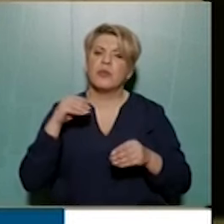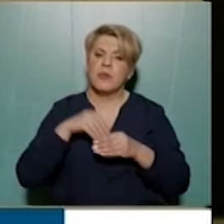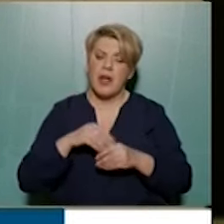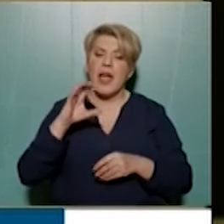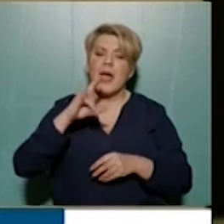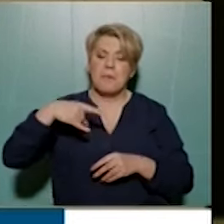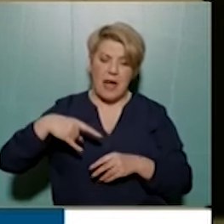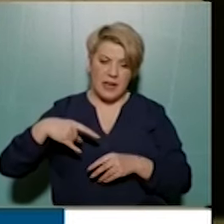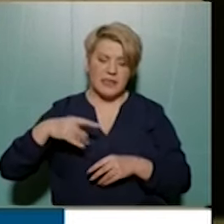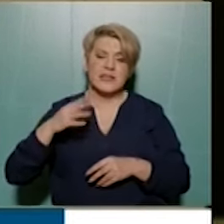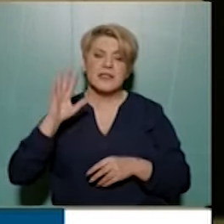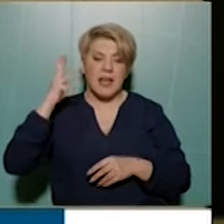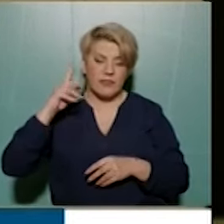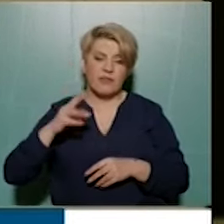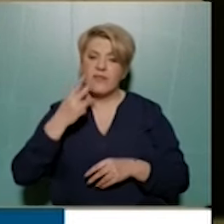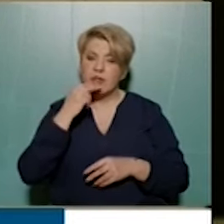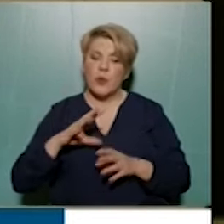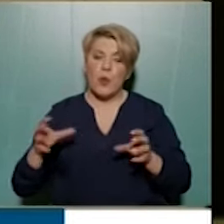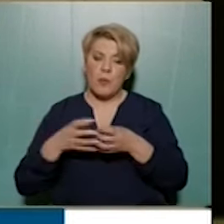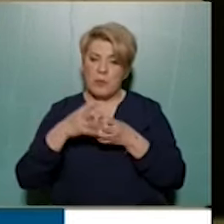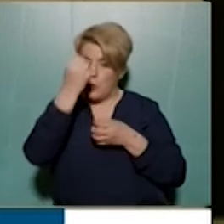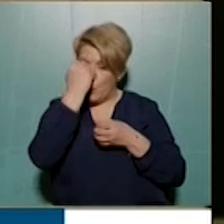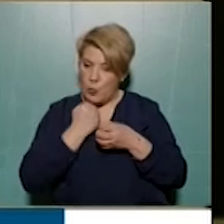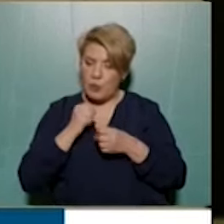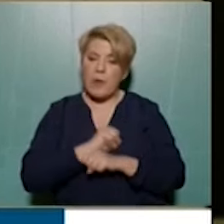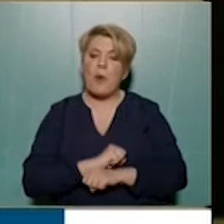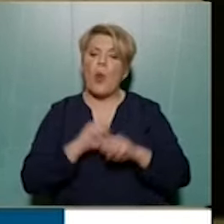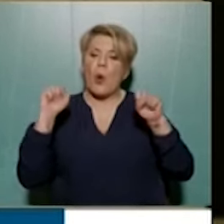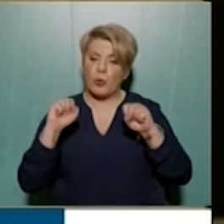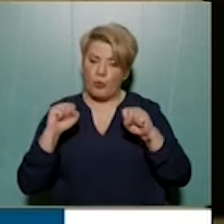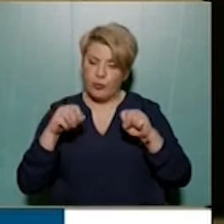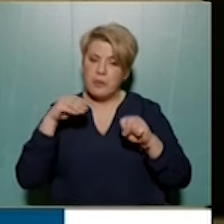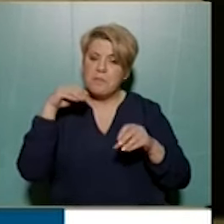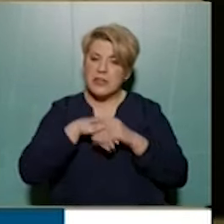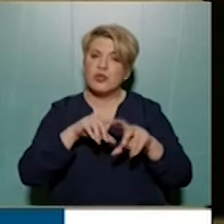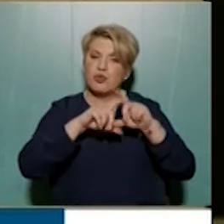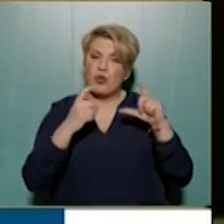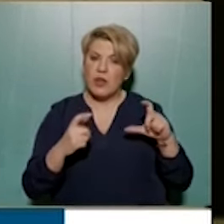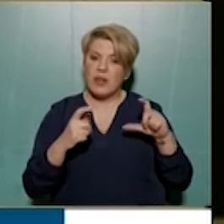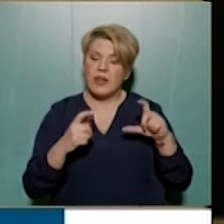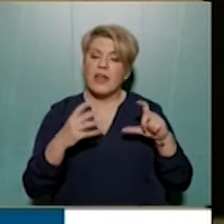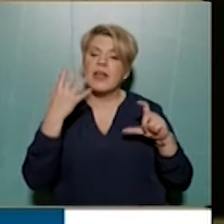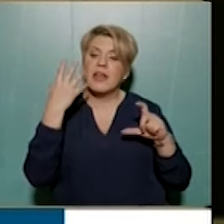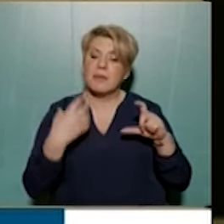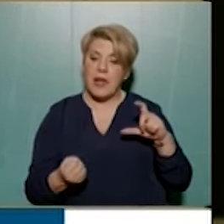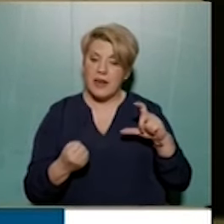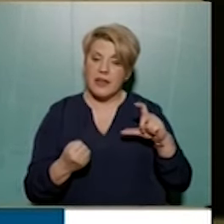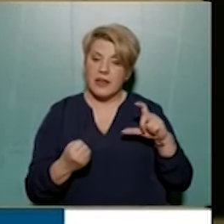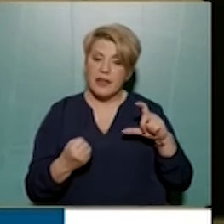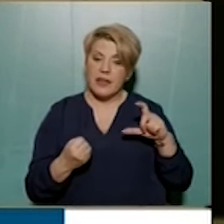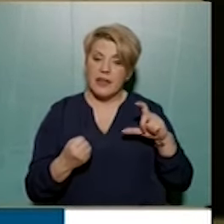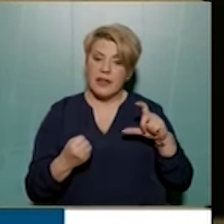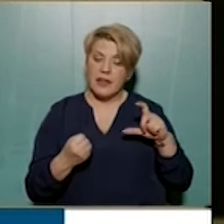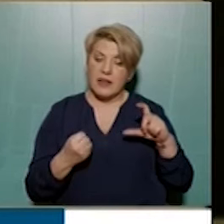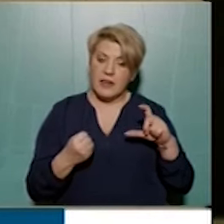ΕΠΑΛ Σταυρούπολης από τις φασιστικές ομάδες με κουκούλες, με μολότοφ μέσα στα σχολεία ότι είδε και βία